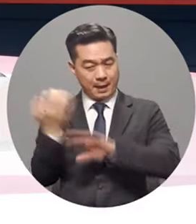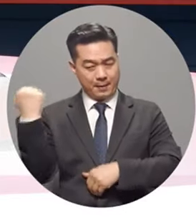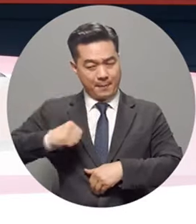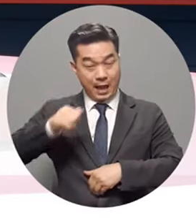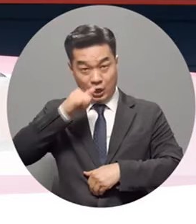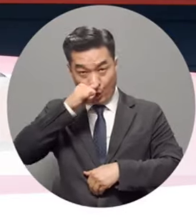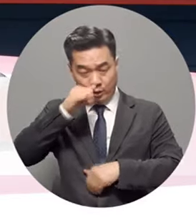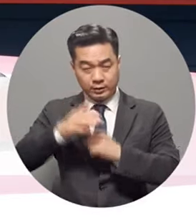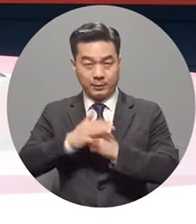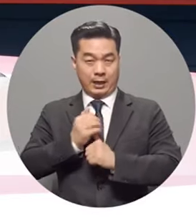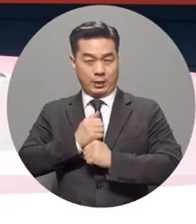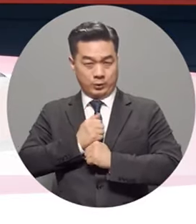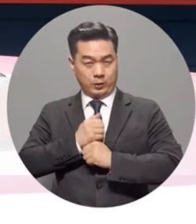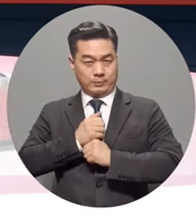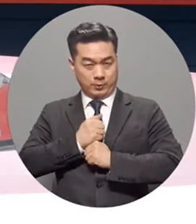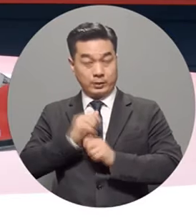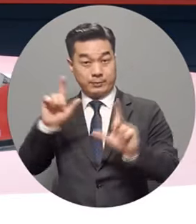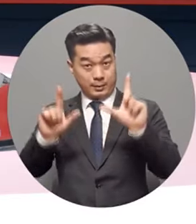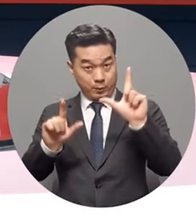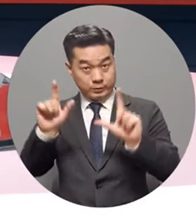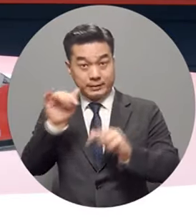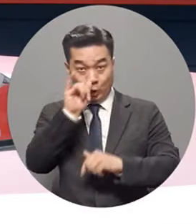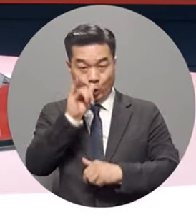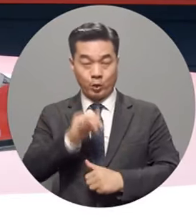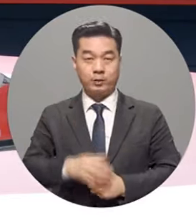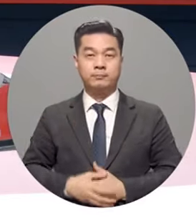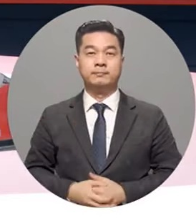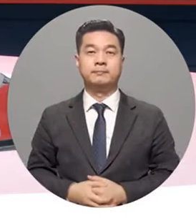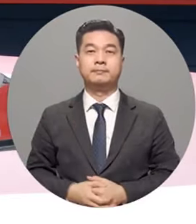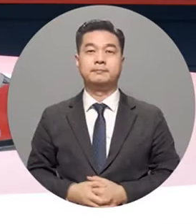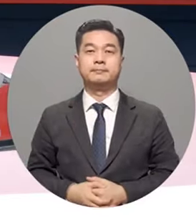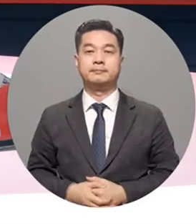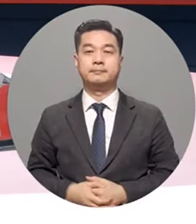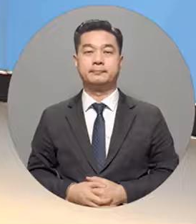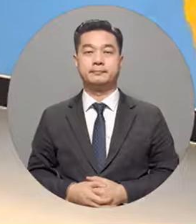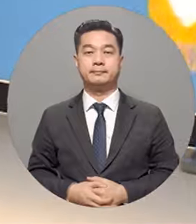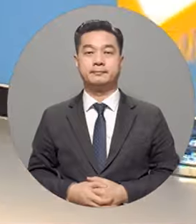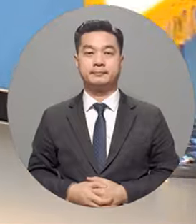당도 조심스러운 분위기입니다. 윤수한 기자가 취재했습니다.